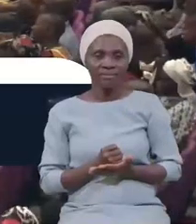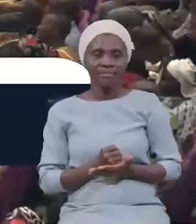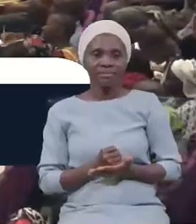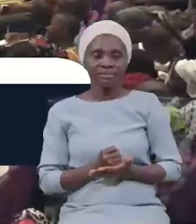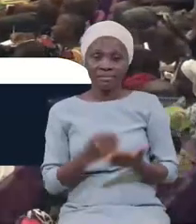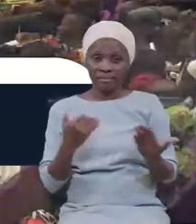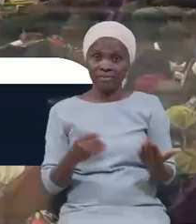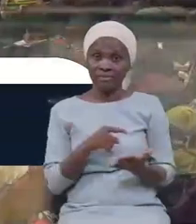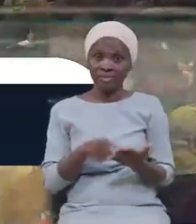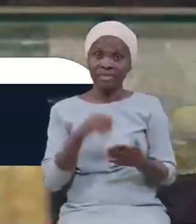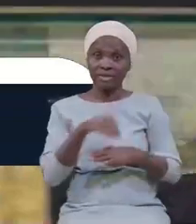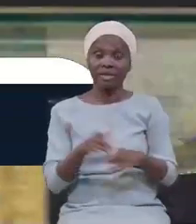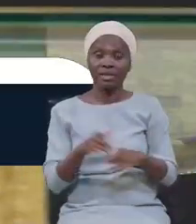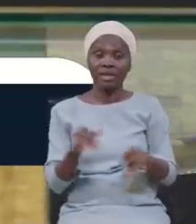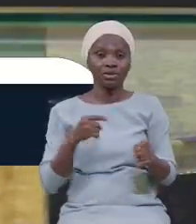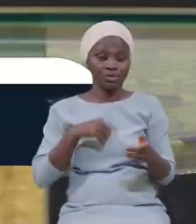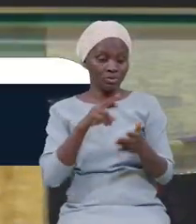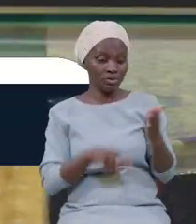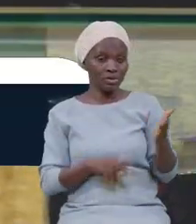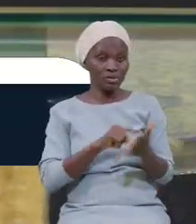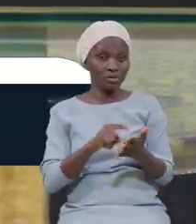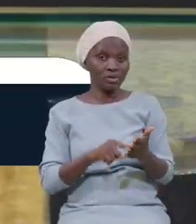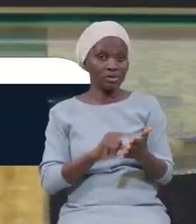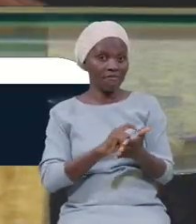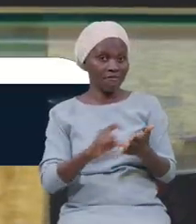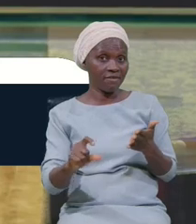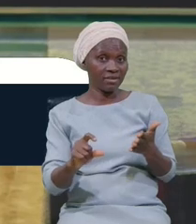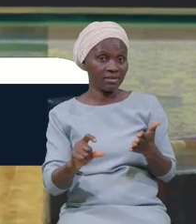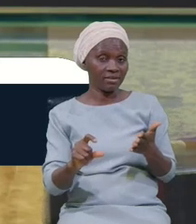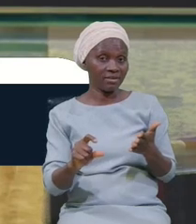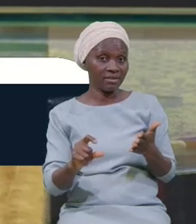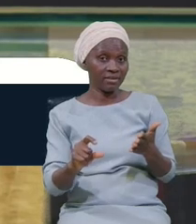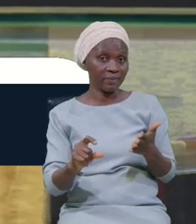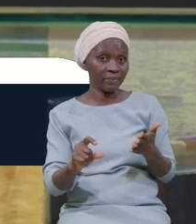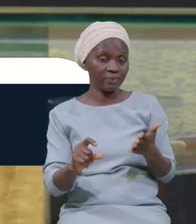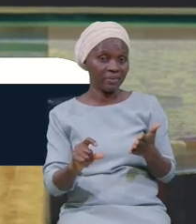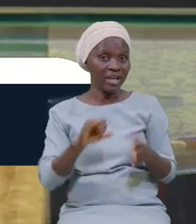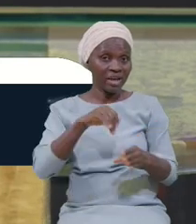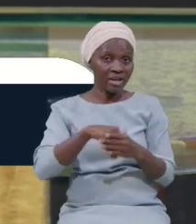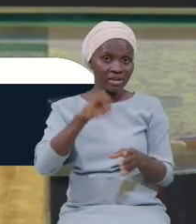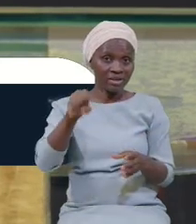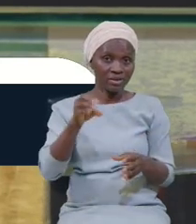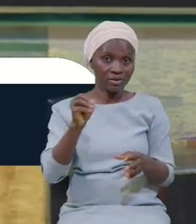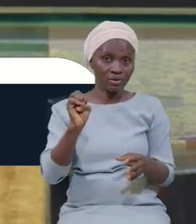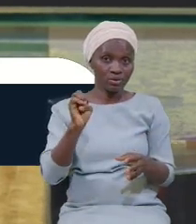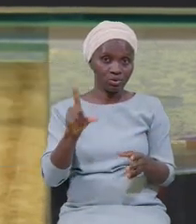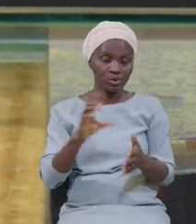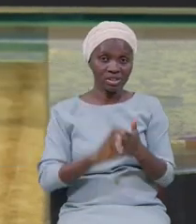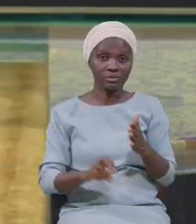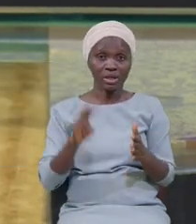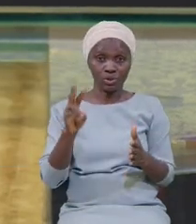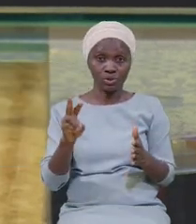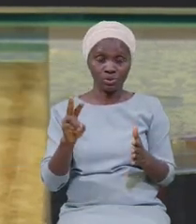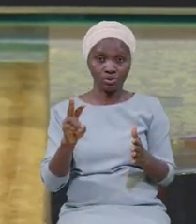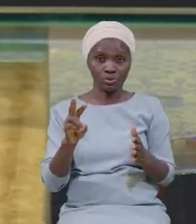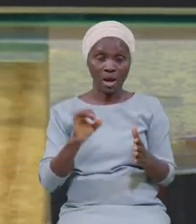Ce soir, comme on voit ce passage en particulier, c'est-à-dire Joël chapitre 2,